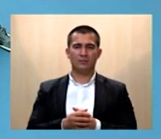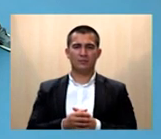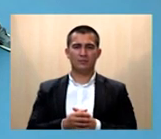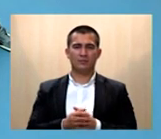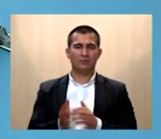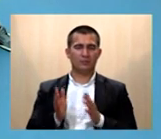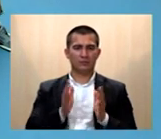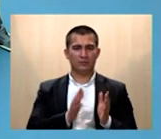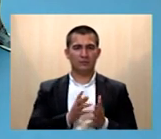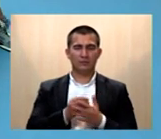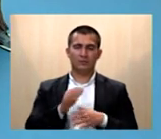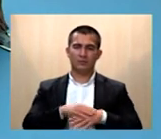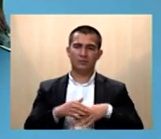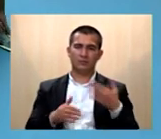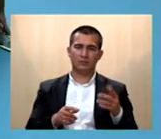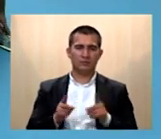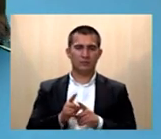Dastlabki holat va chap oyog'imizga.